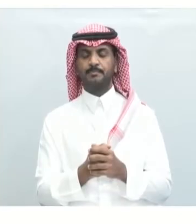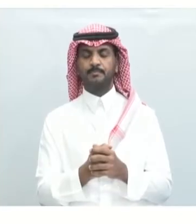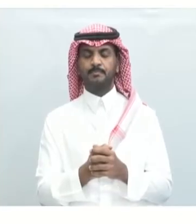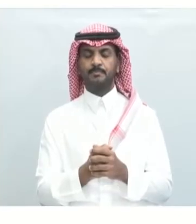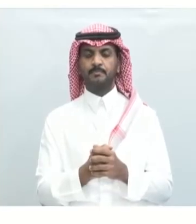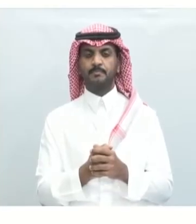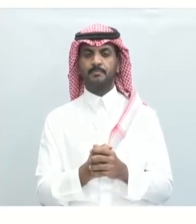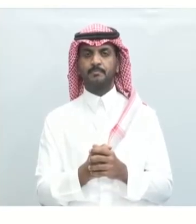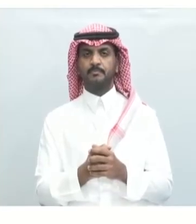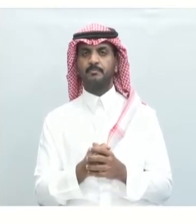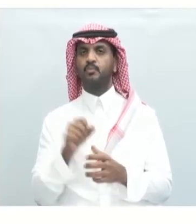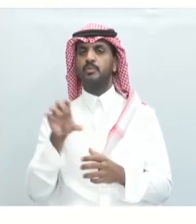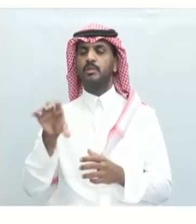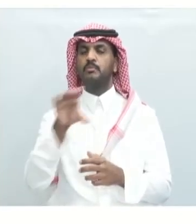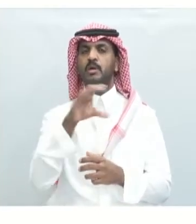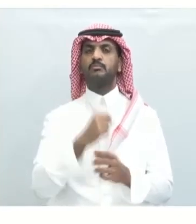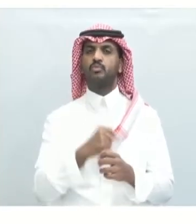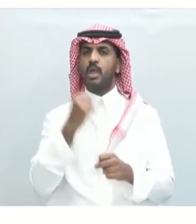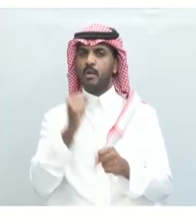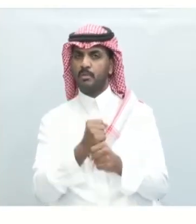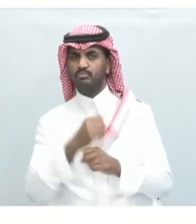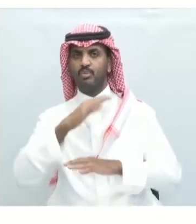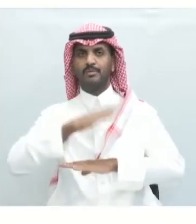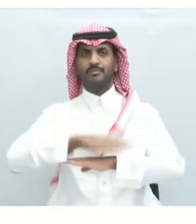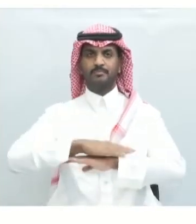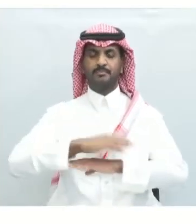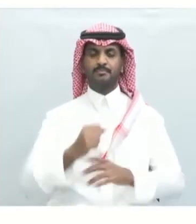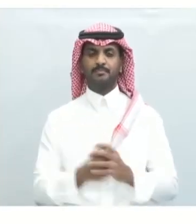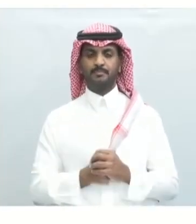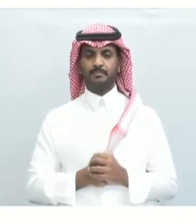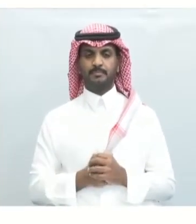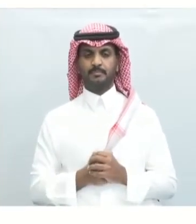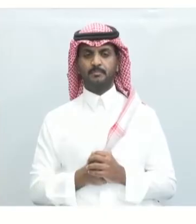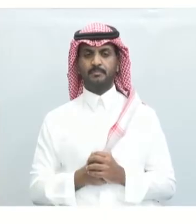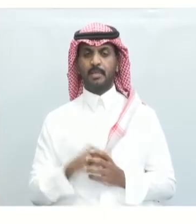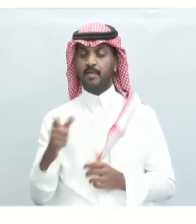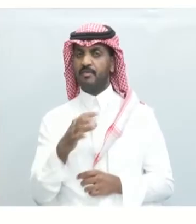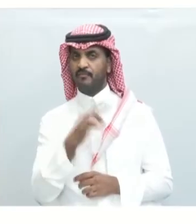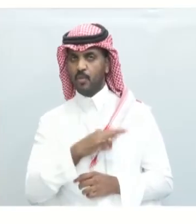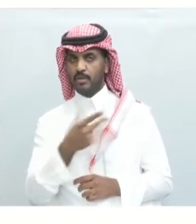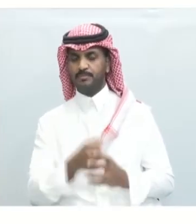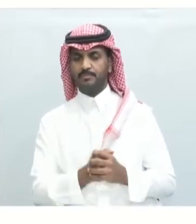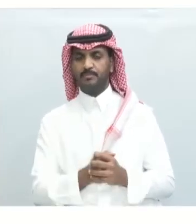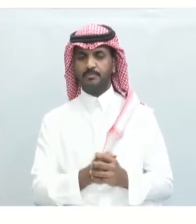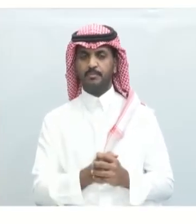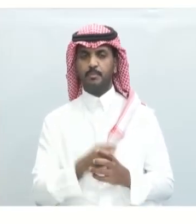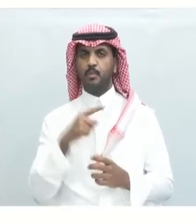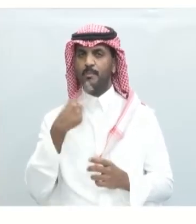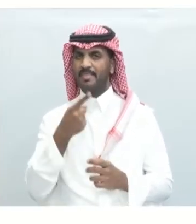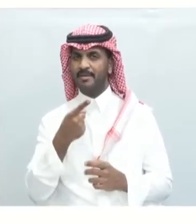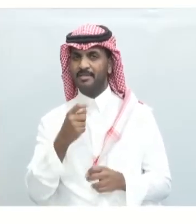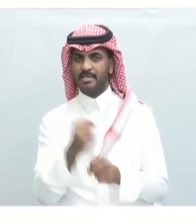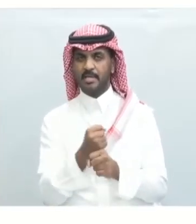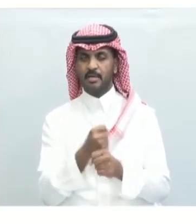يذكر شيئا من التطبيقات السلوكيه قبل قليل اخذنا شيئا من المعلومات والفوائد الان نريد ماذا نعمل في